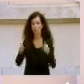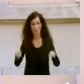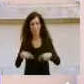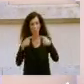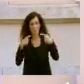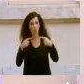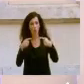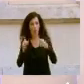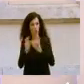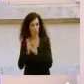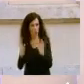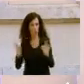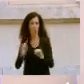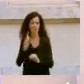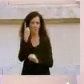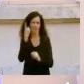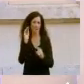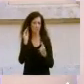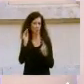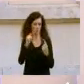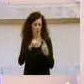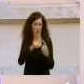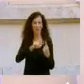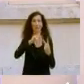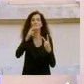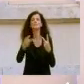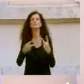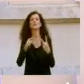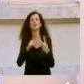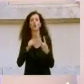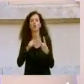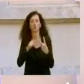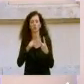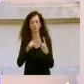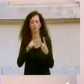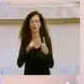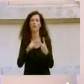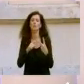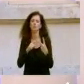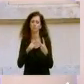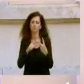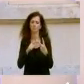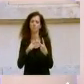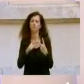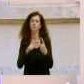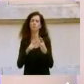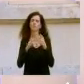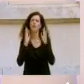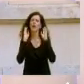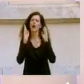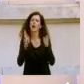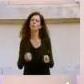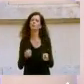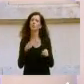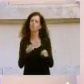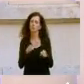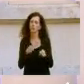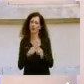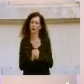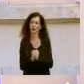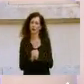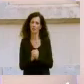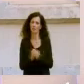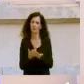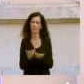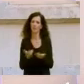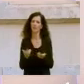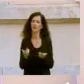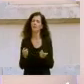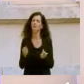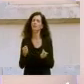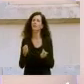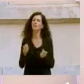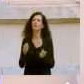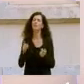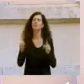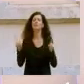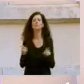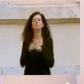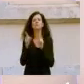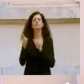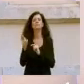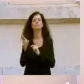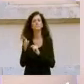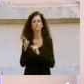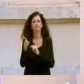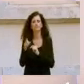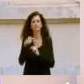questa è la prima domanda alla seconda invece riguarda autostrade presidente perché è un altro oltre ammesse come ha detto la collega matera è un